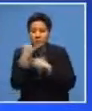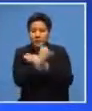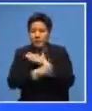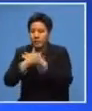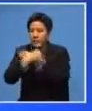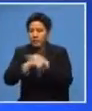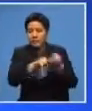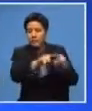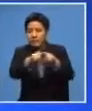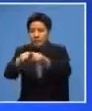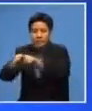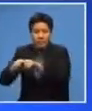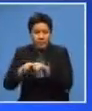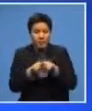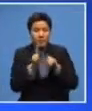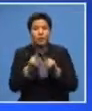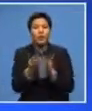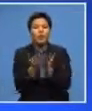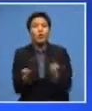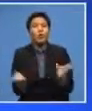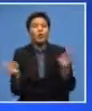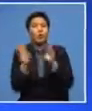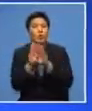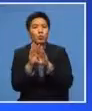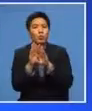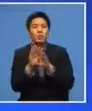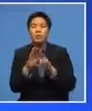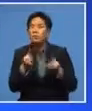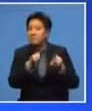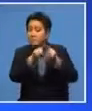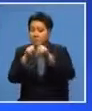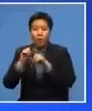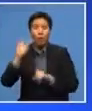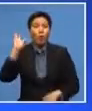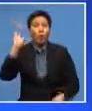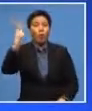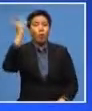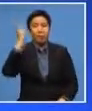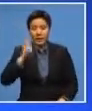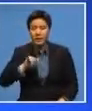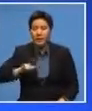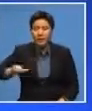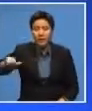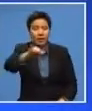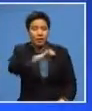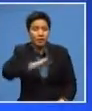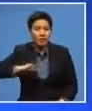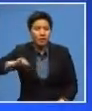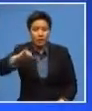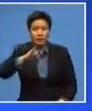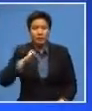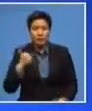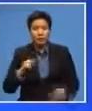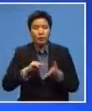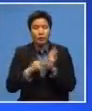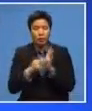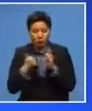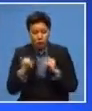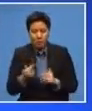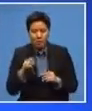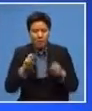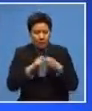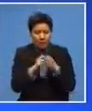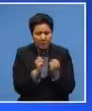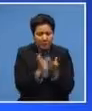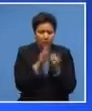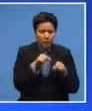คนในอาเซียนทุกประเทศในอาเซียนเราเป็นครอบครัวผมพูดกับทุกประเทศในโลกเราเป็นครอบครัวกันเราเป็นญาติกัน นะเป็นญาติกันถ้าประเทศใดเสียหายอีก